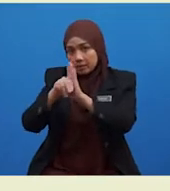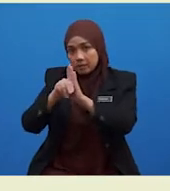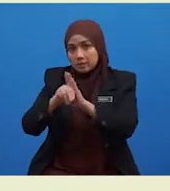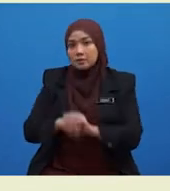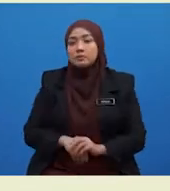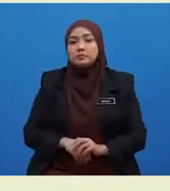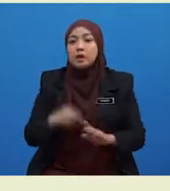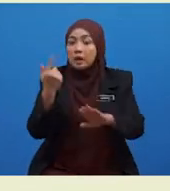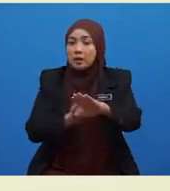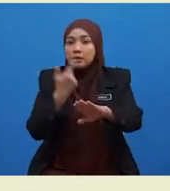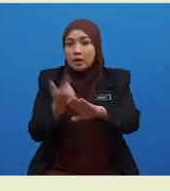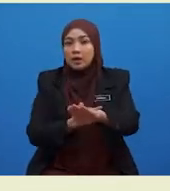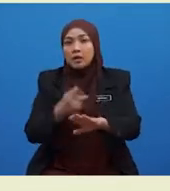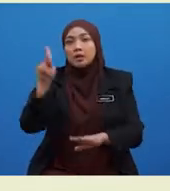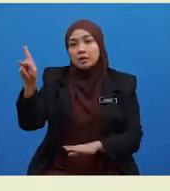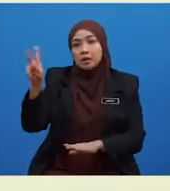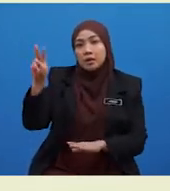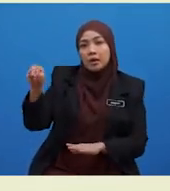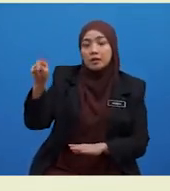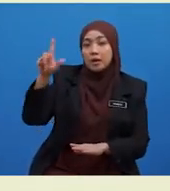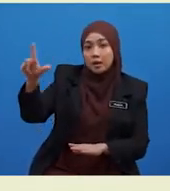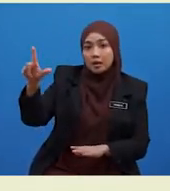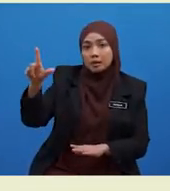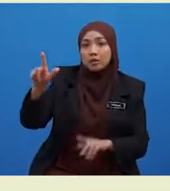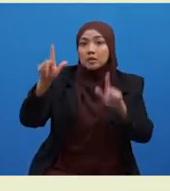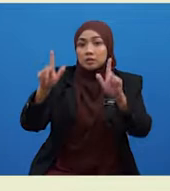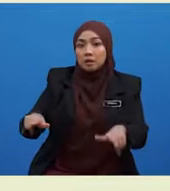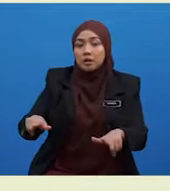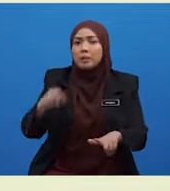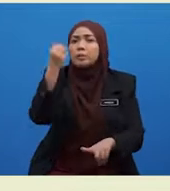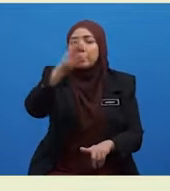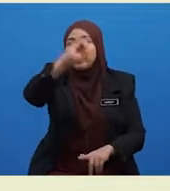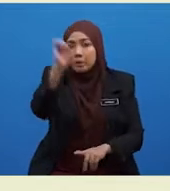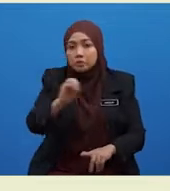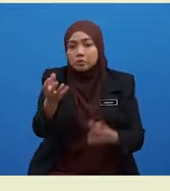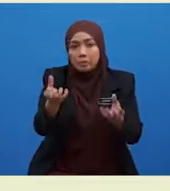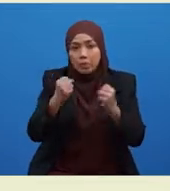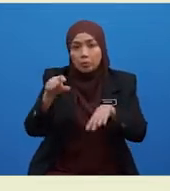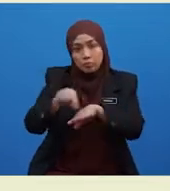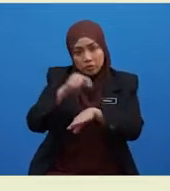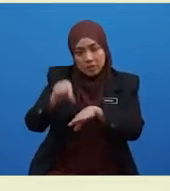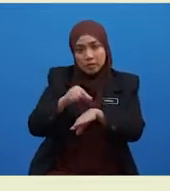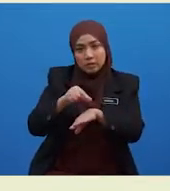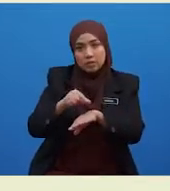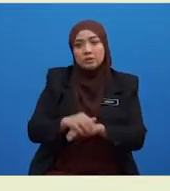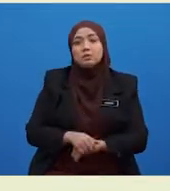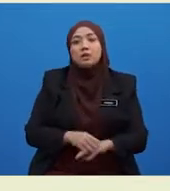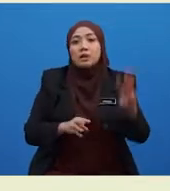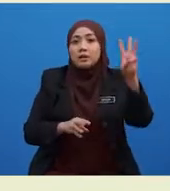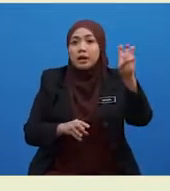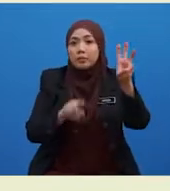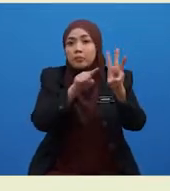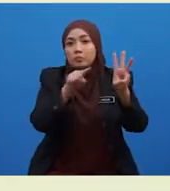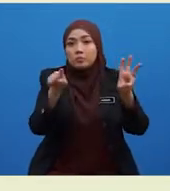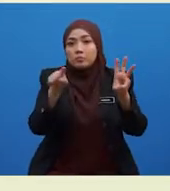nadi latihan iaitu KNL. Tetapkan dahulu peratus KNL yang hendak digunakan antara